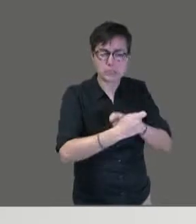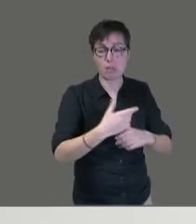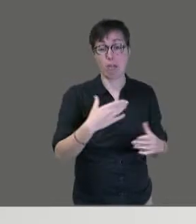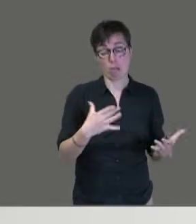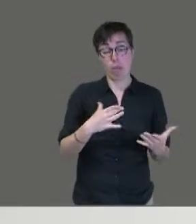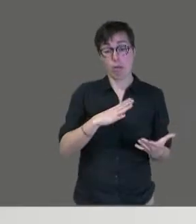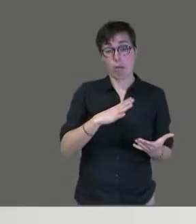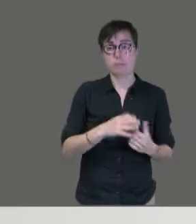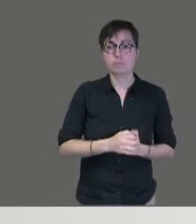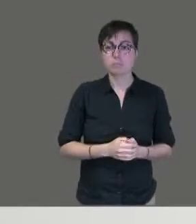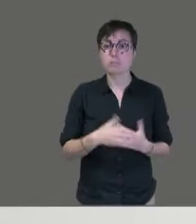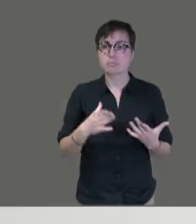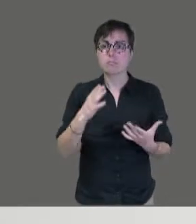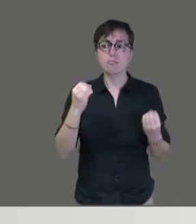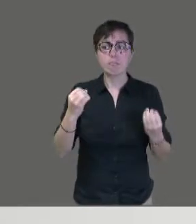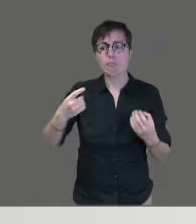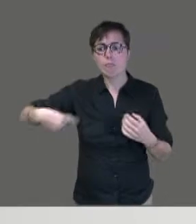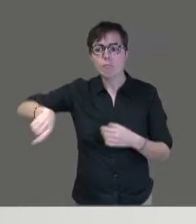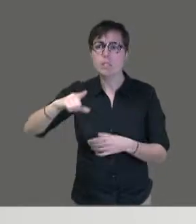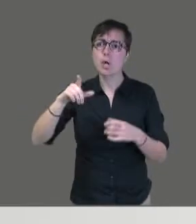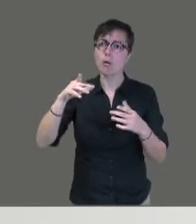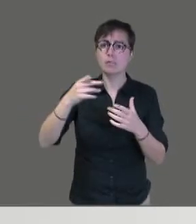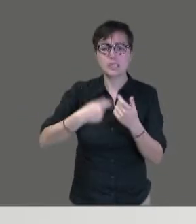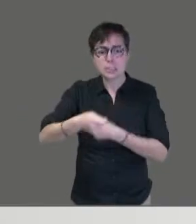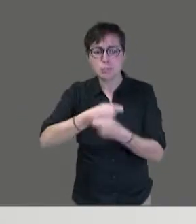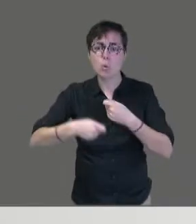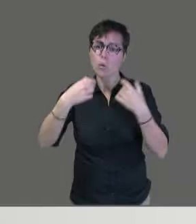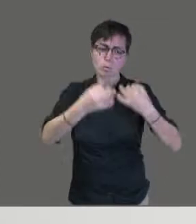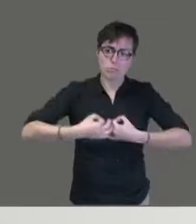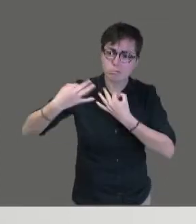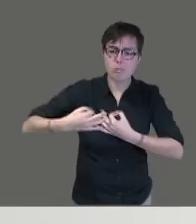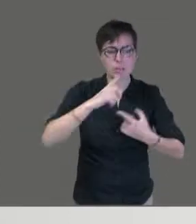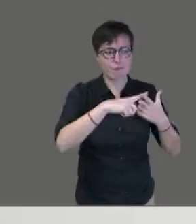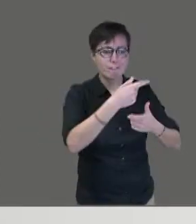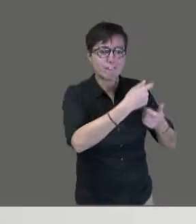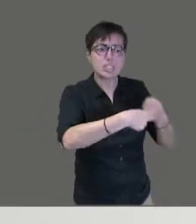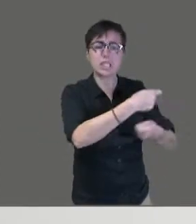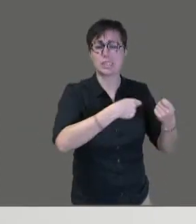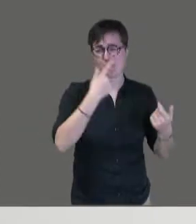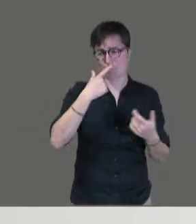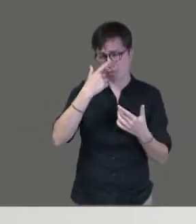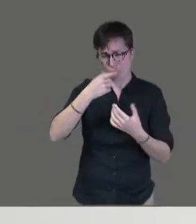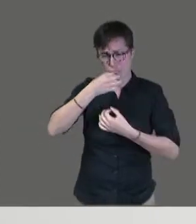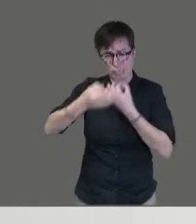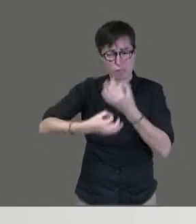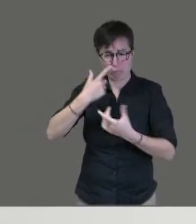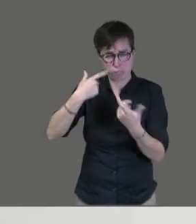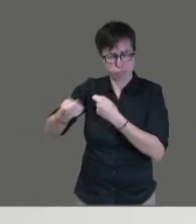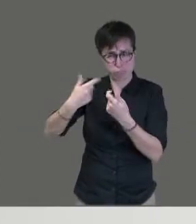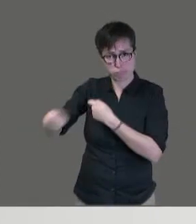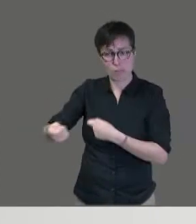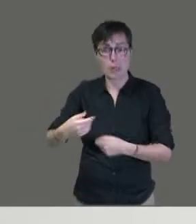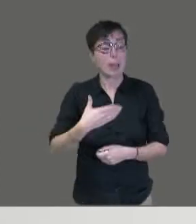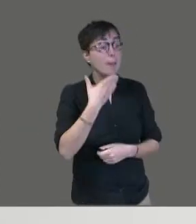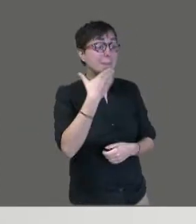prétendant concilier grande distribution financiarisée et distribution traditionnelle. C'est un discours qui n'a aucun sens. Merci, Monsieur Desies. Oui, mais vous m'avez